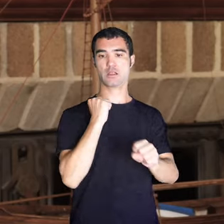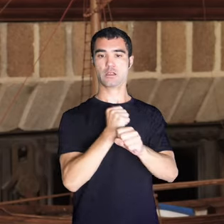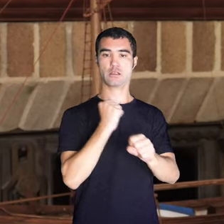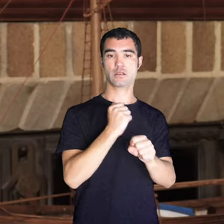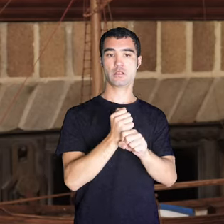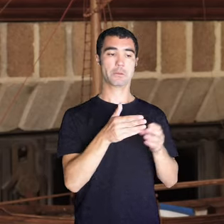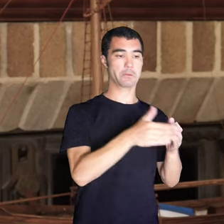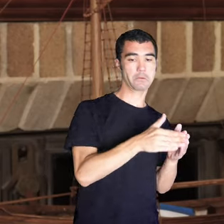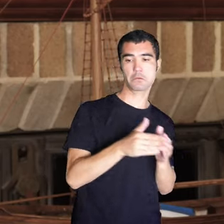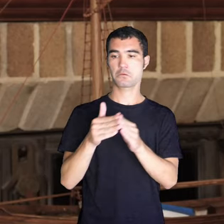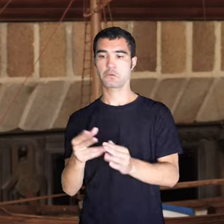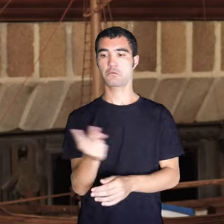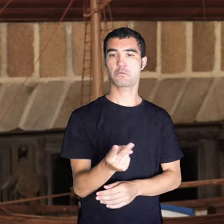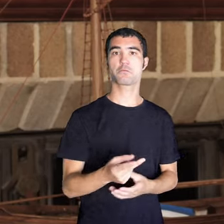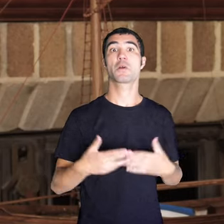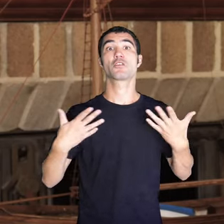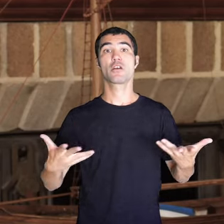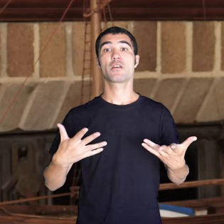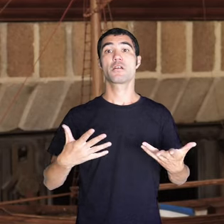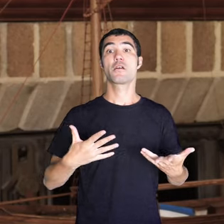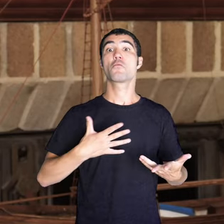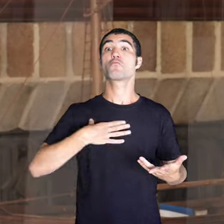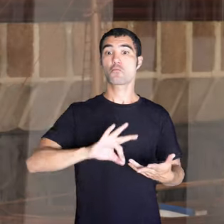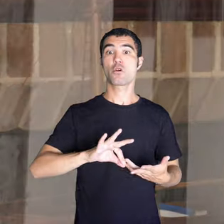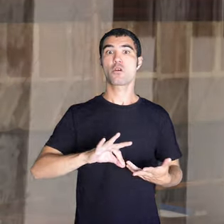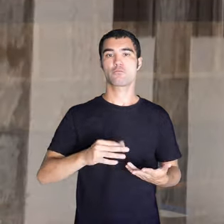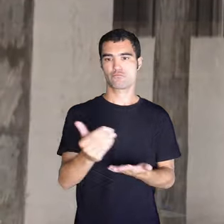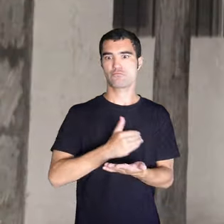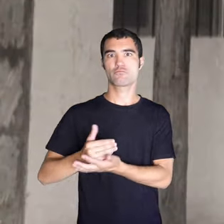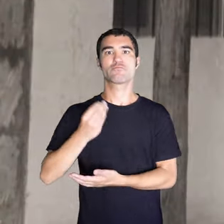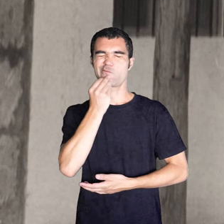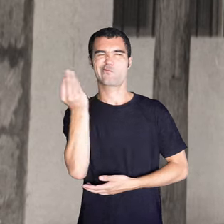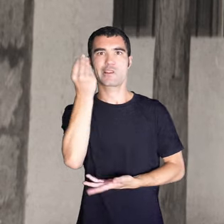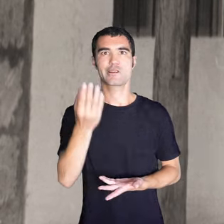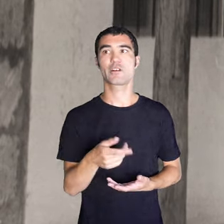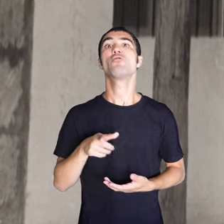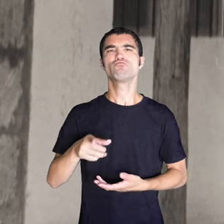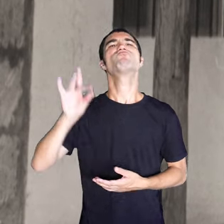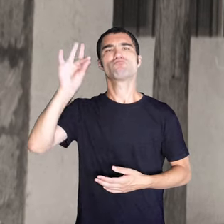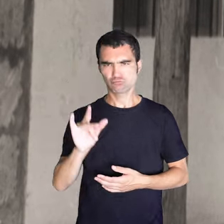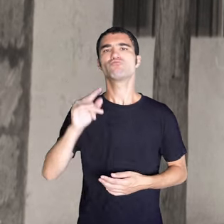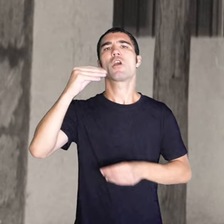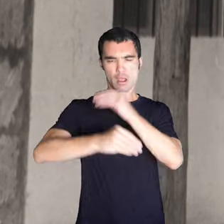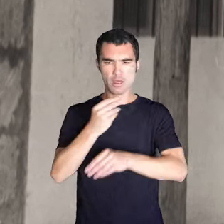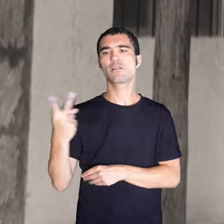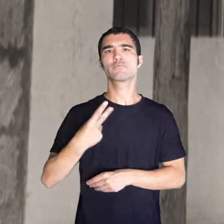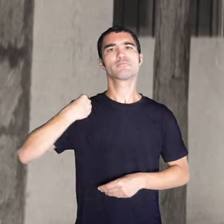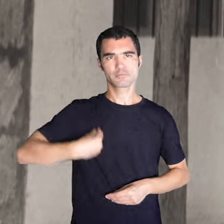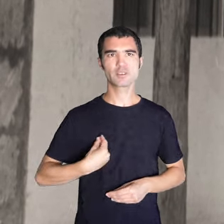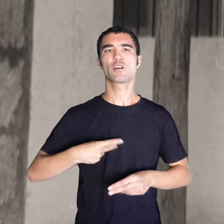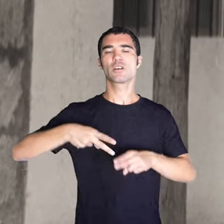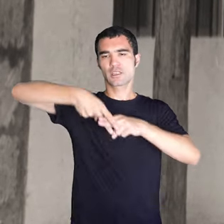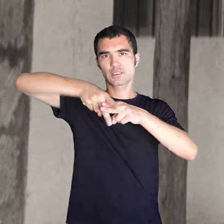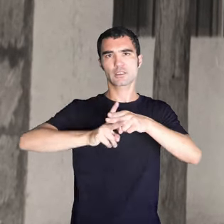fer barquetes i això, pues, seria una bona cosa. I vàrem fer aquí mateix el